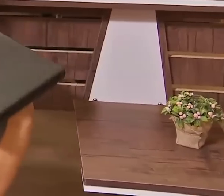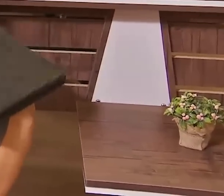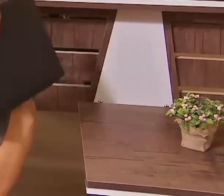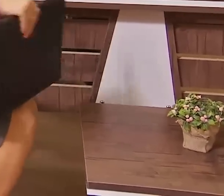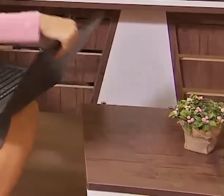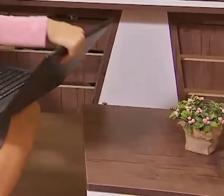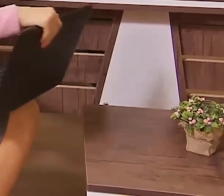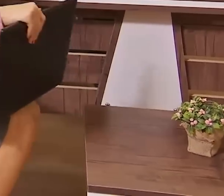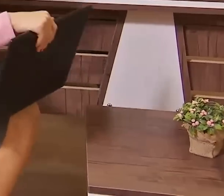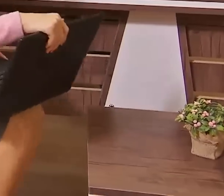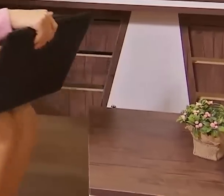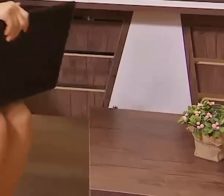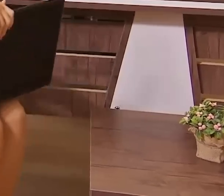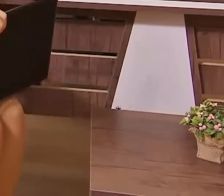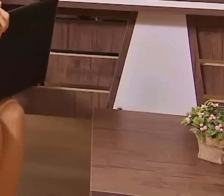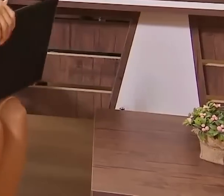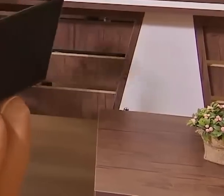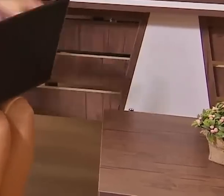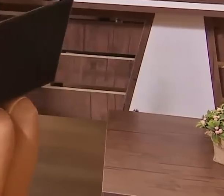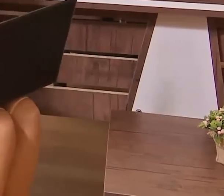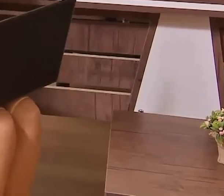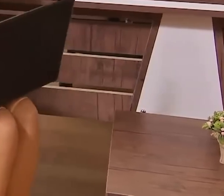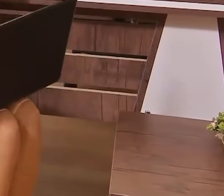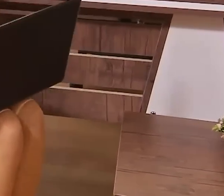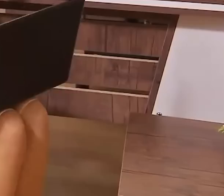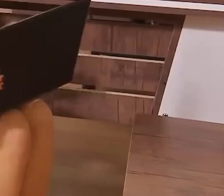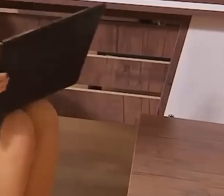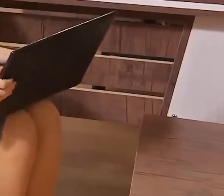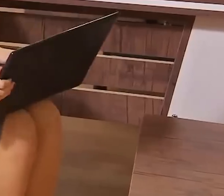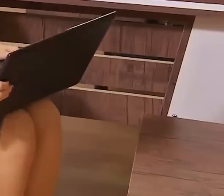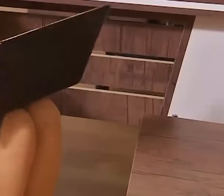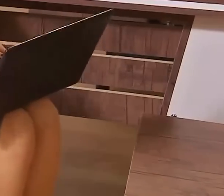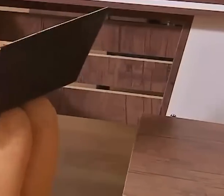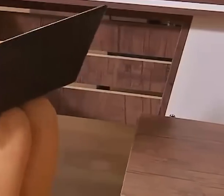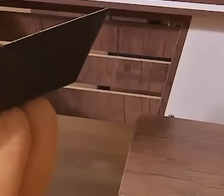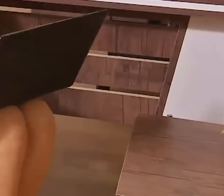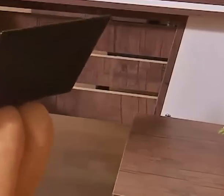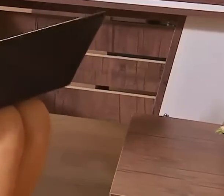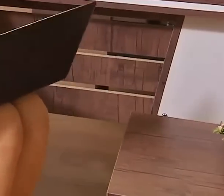kaldırdı. Salık saçlarının önüne düşenleri arkaya attı. Tebessüm ederek işlem yapmaya koyuldu.